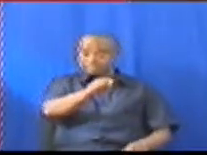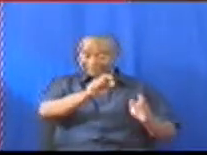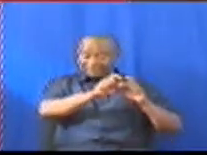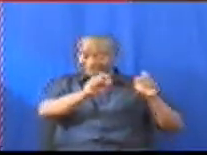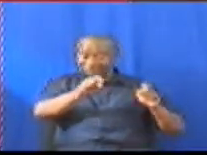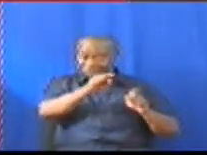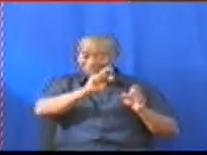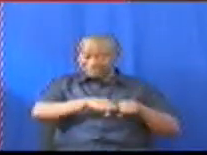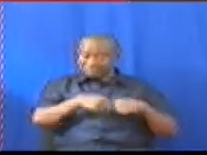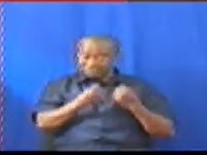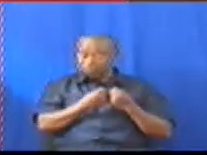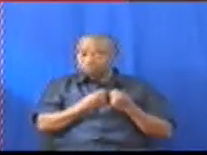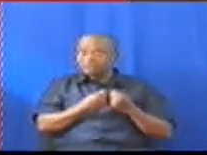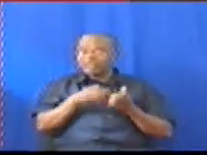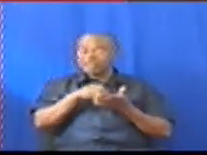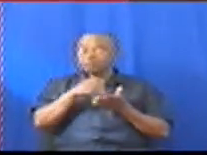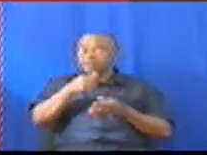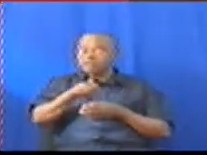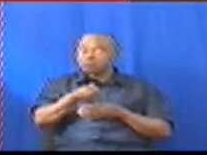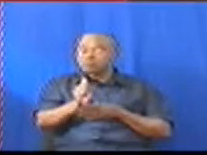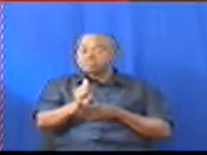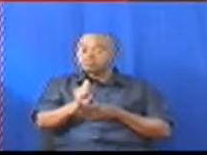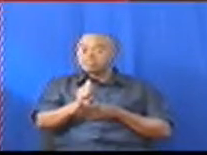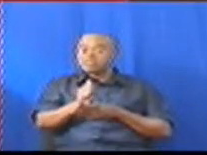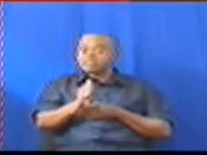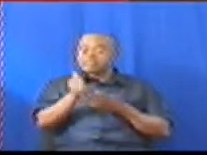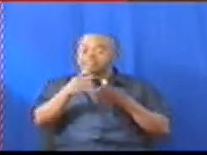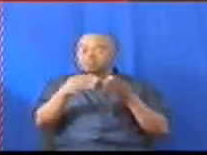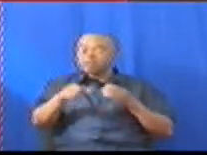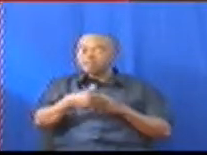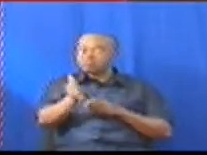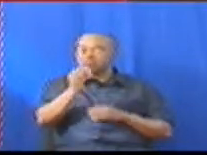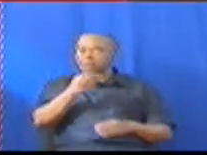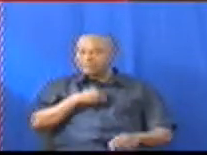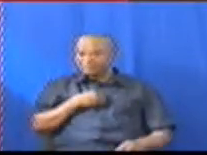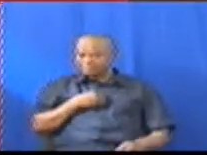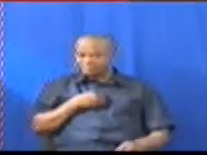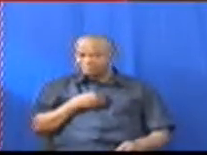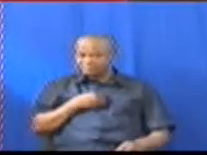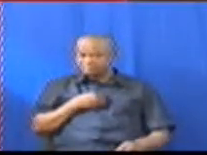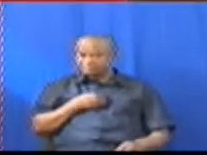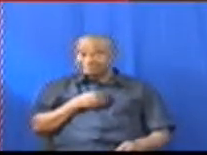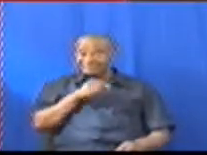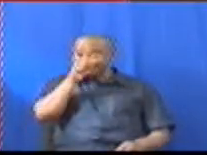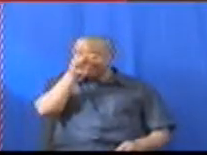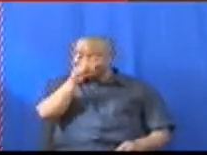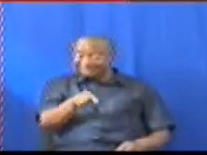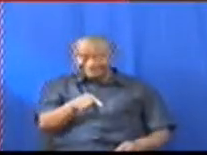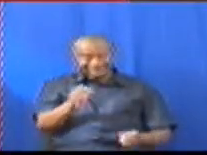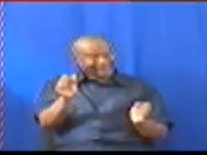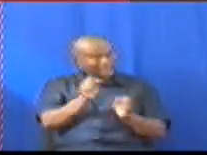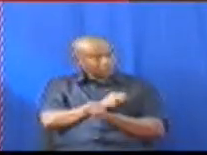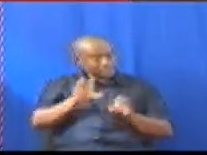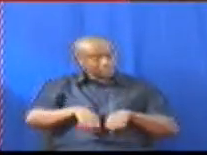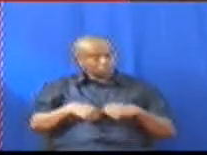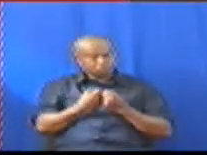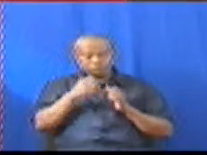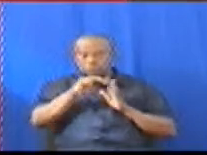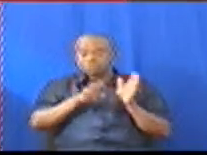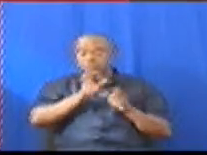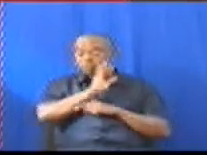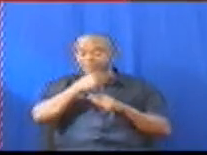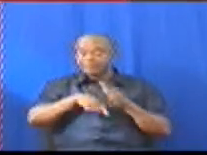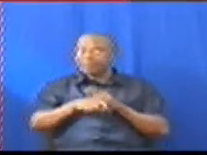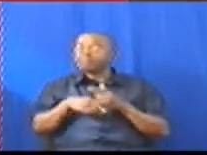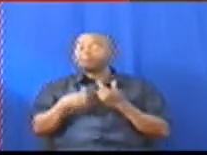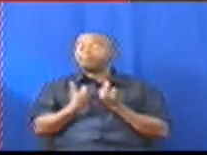kicho kiko kimoathiri yeye mwenyewe binafsi. Hii haiwezi kuvunja utaratibu wote ulioko katika katiba